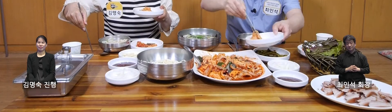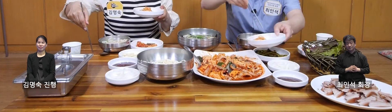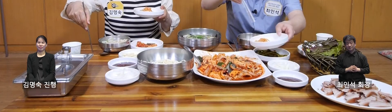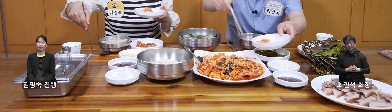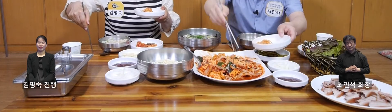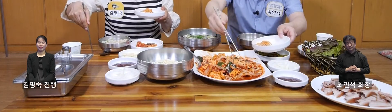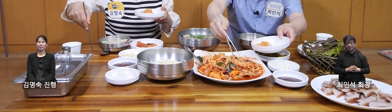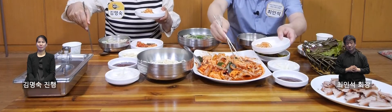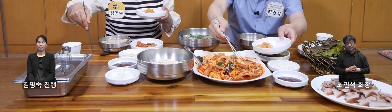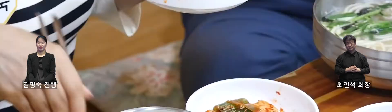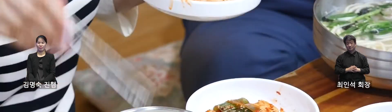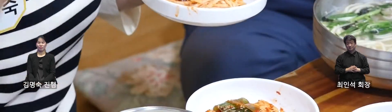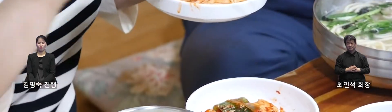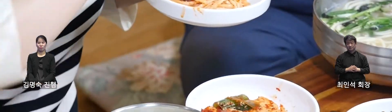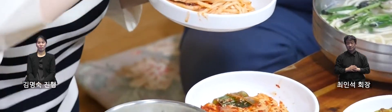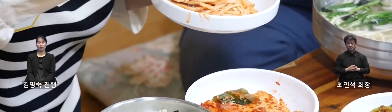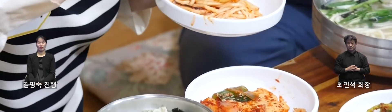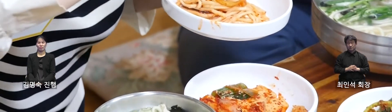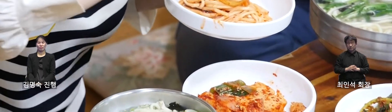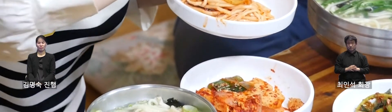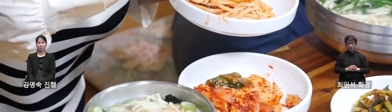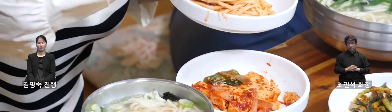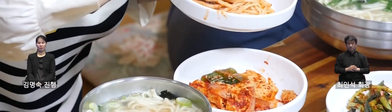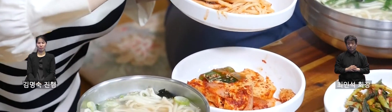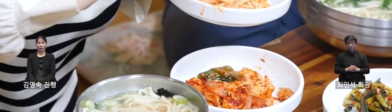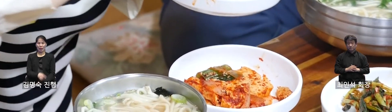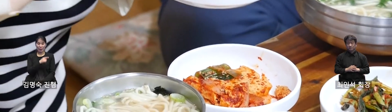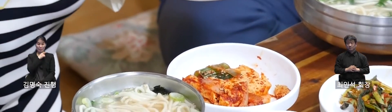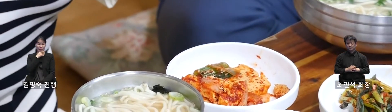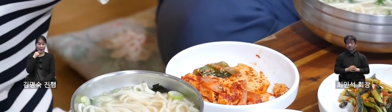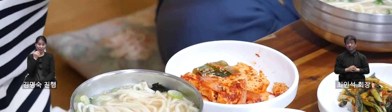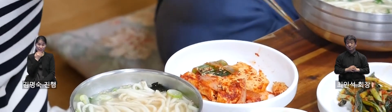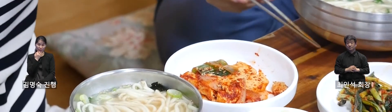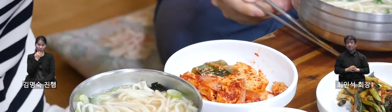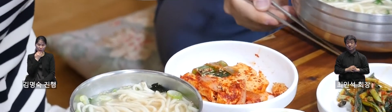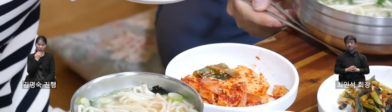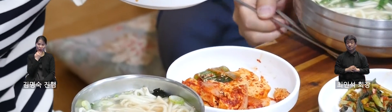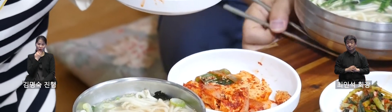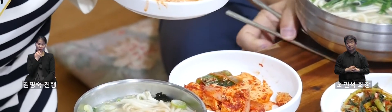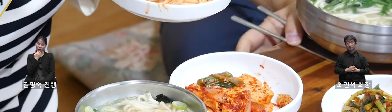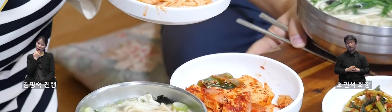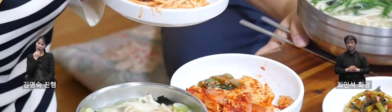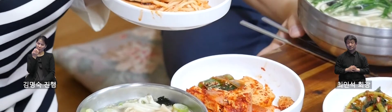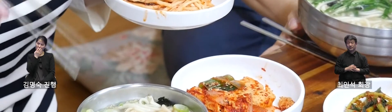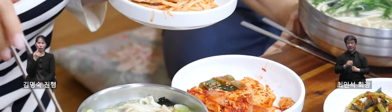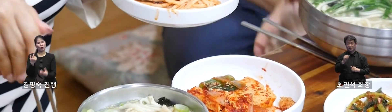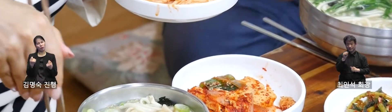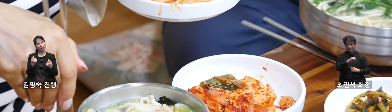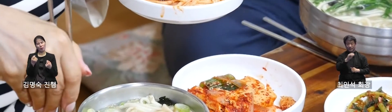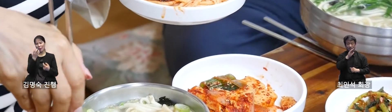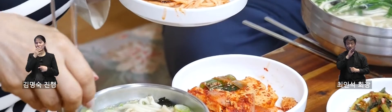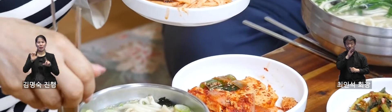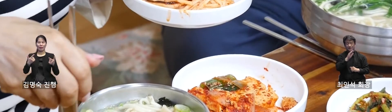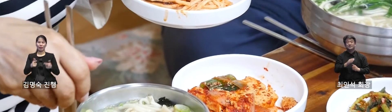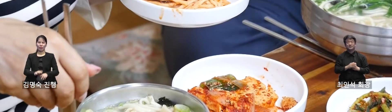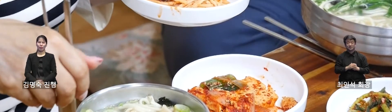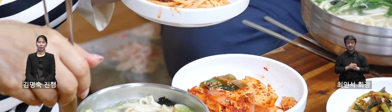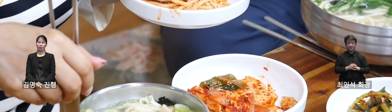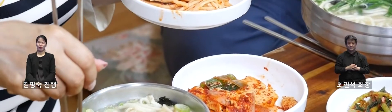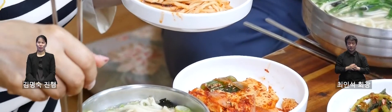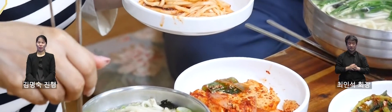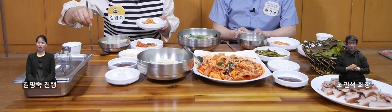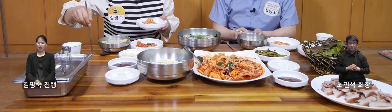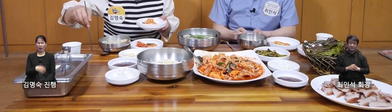와. 근데 되게 이렇게 빨간데 네. 맵지는 않아요. 네, 네, 그러네요. 그러니까 뭐